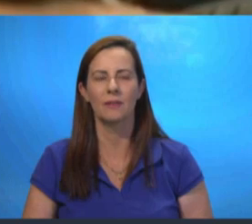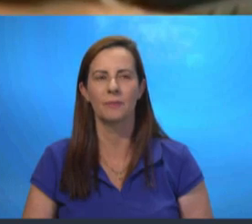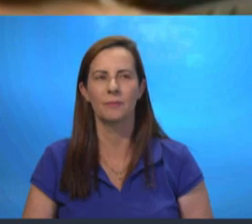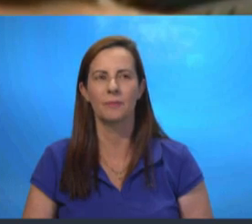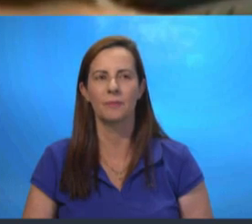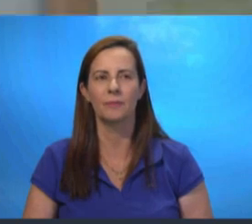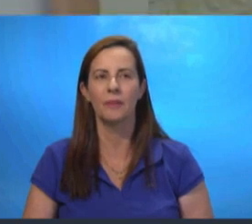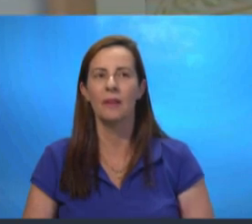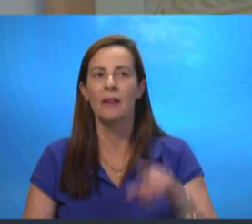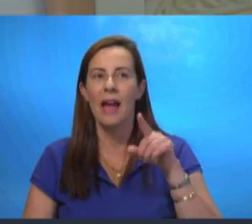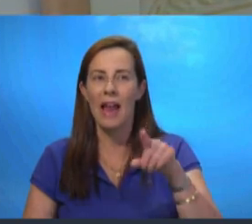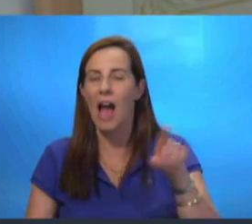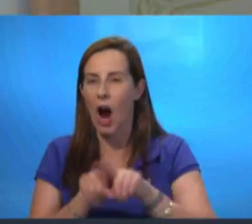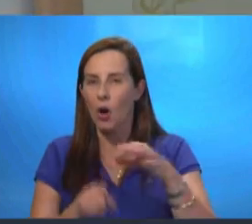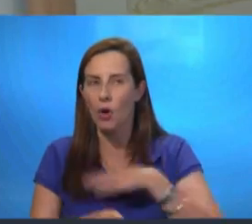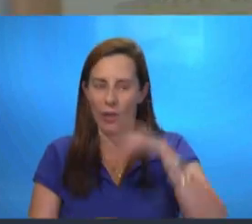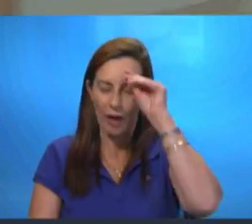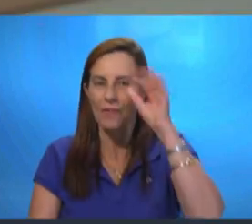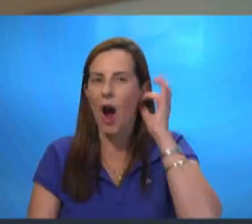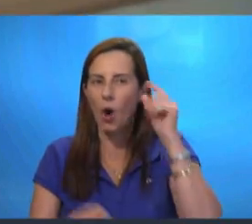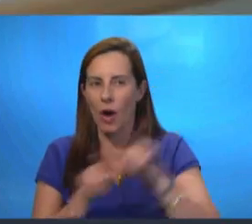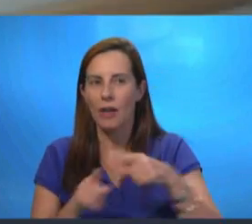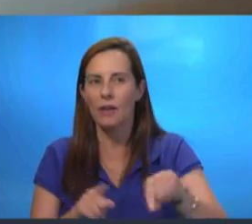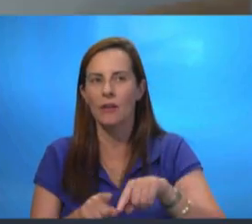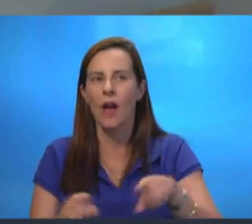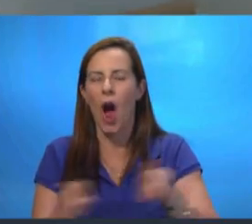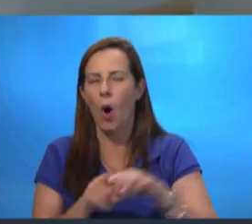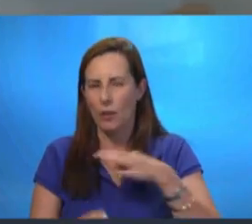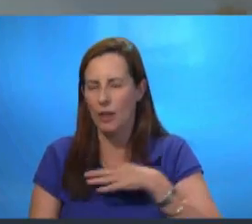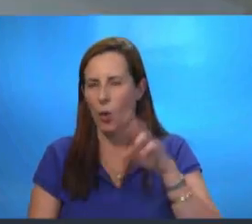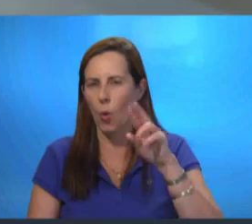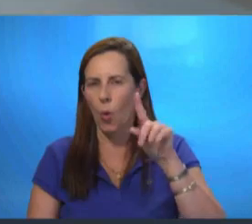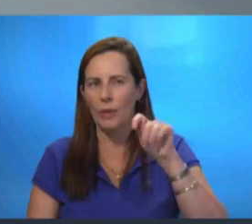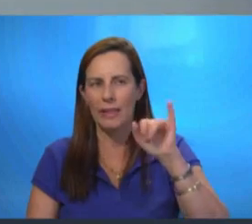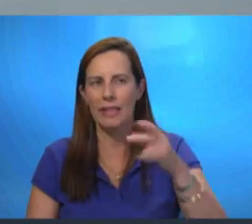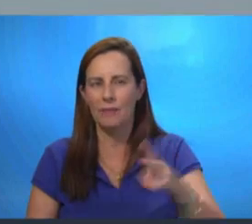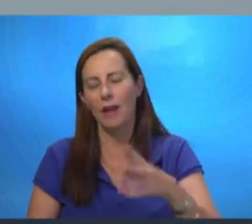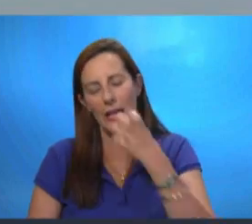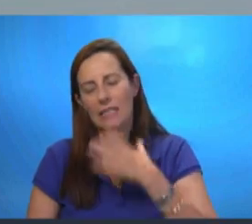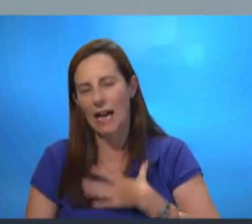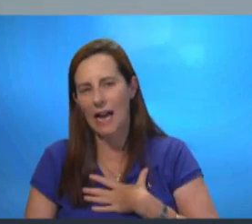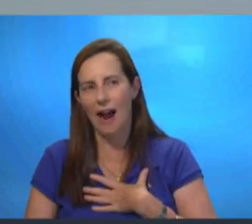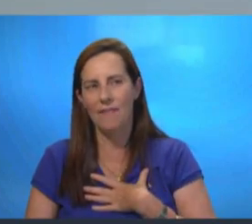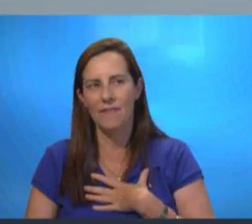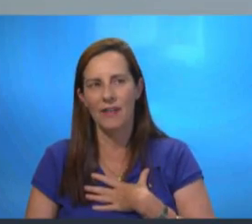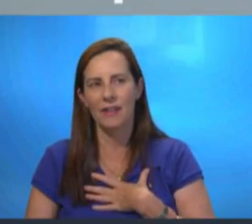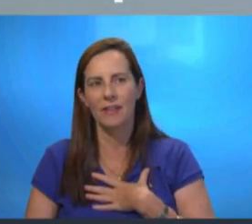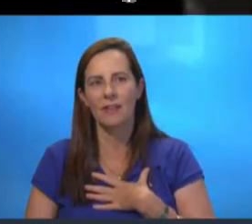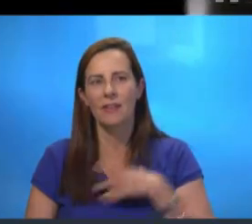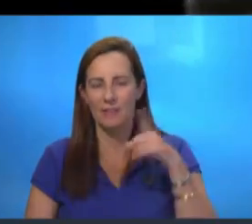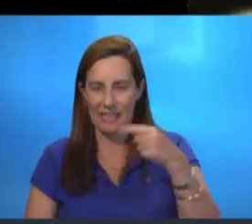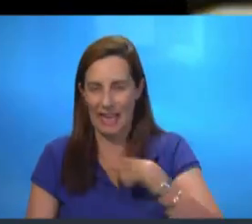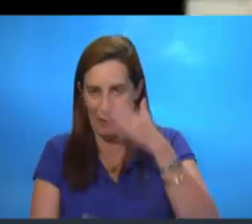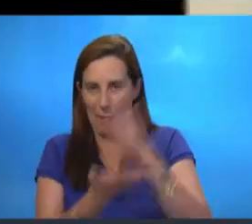אלה אחיותיי ואחיי, אחותי רותי נפטרה לצערי הרב, וזה אני